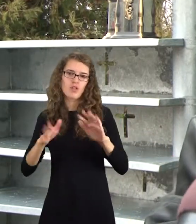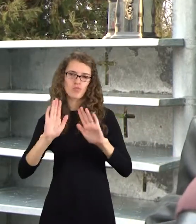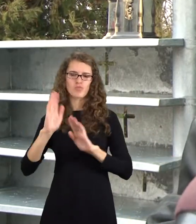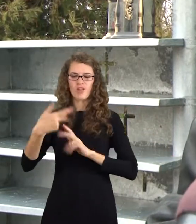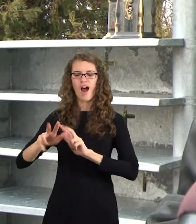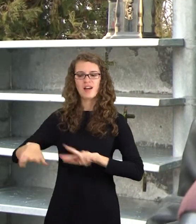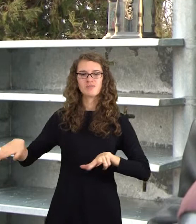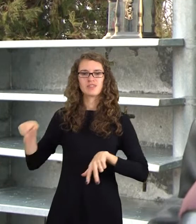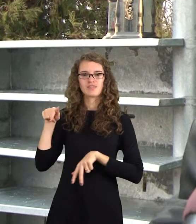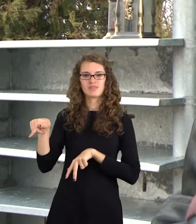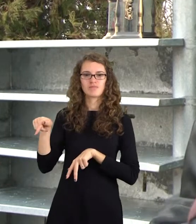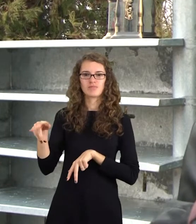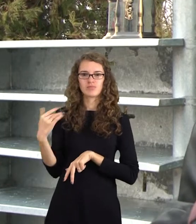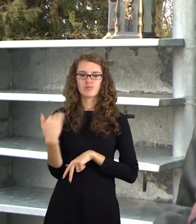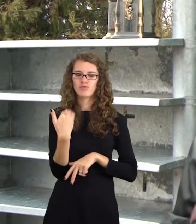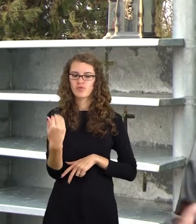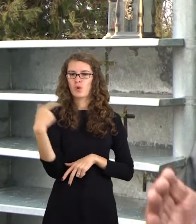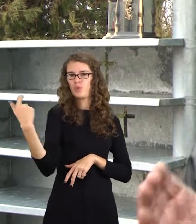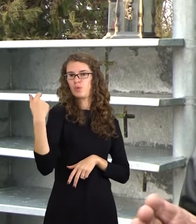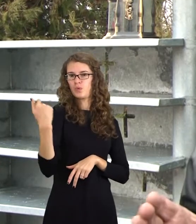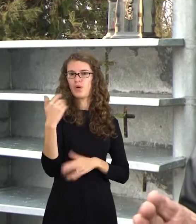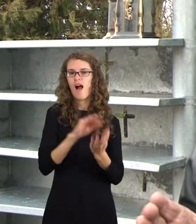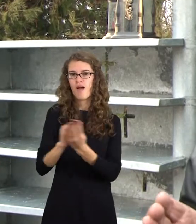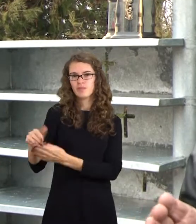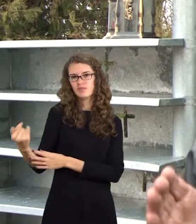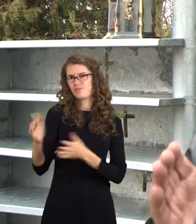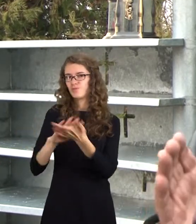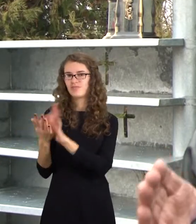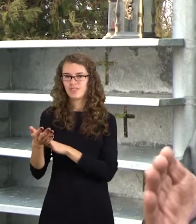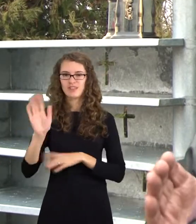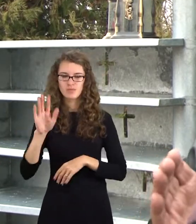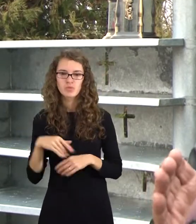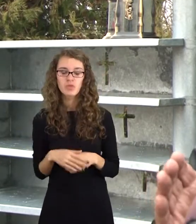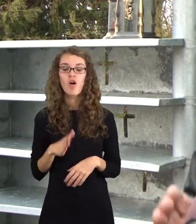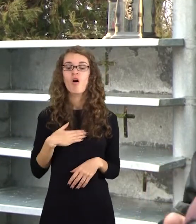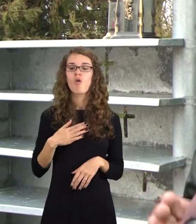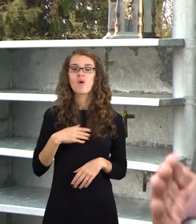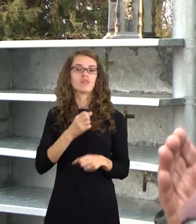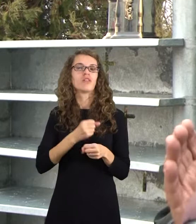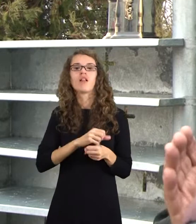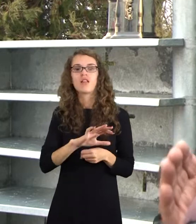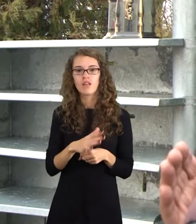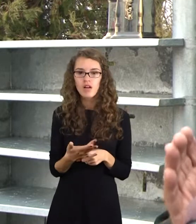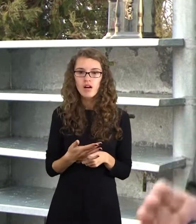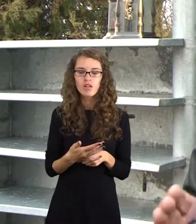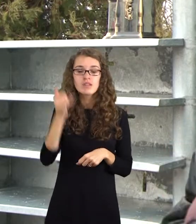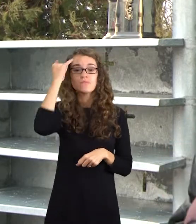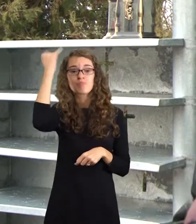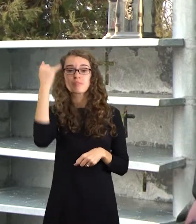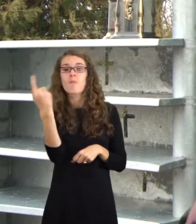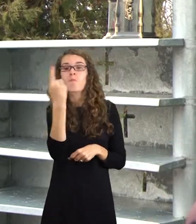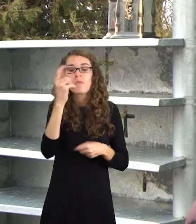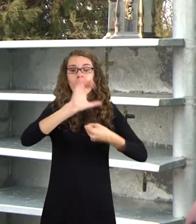administracija, kuriai priklauso kapinės, išspręs. O mūsų pareiga buvo nu, padaryti pirmą blyną,